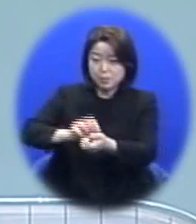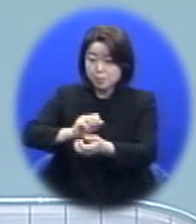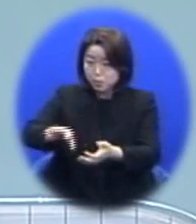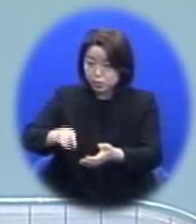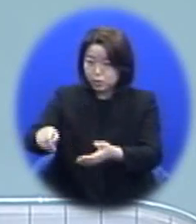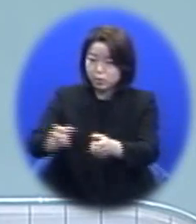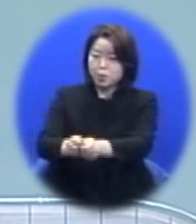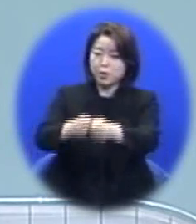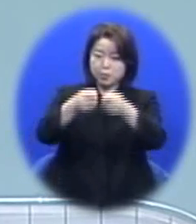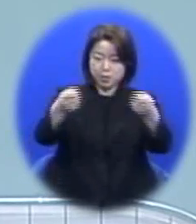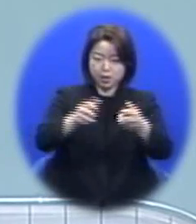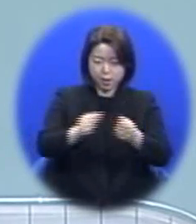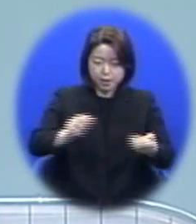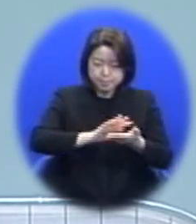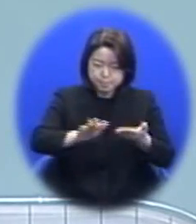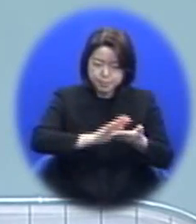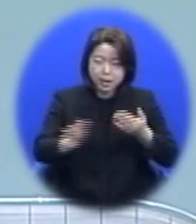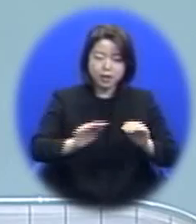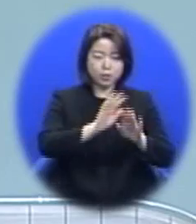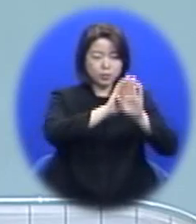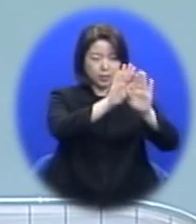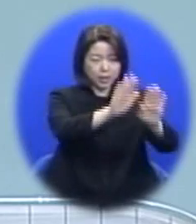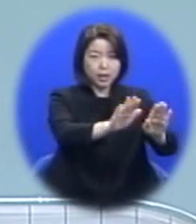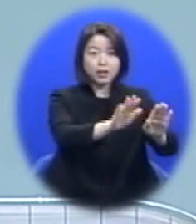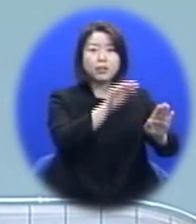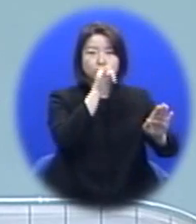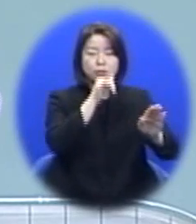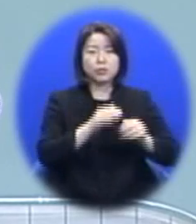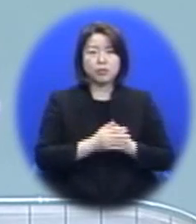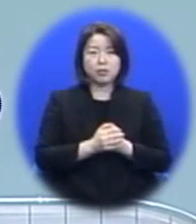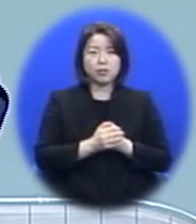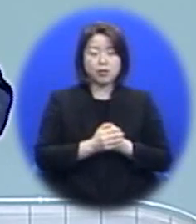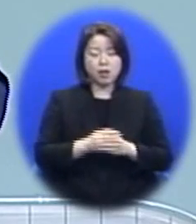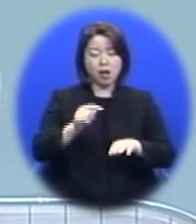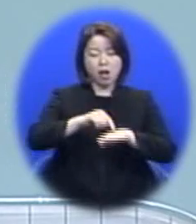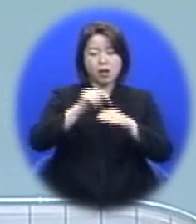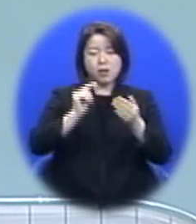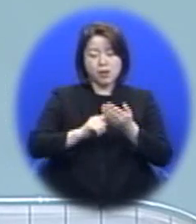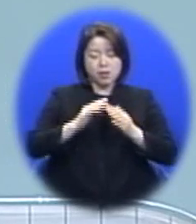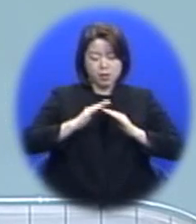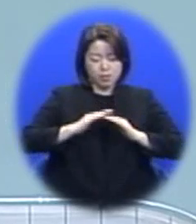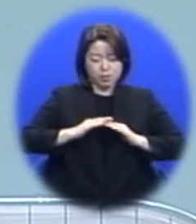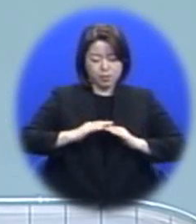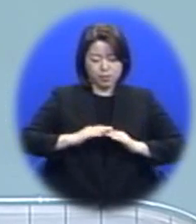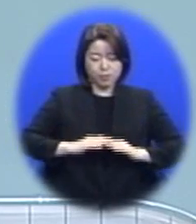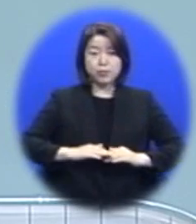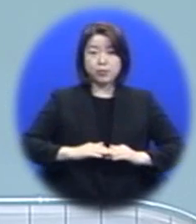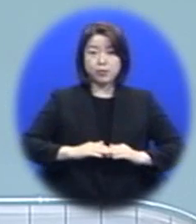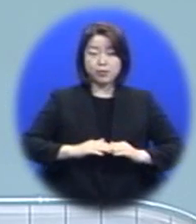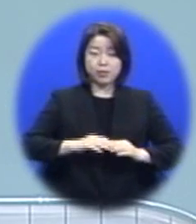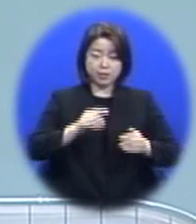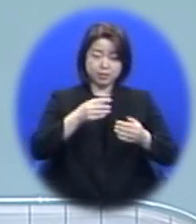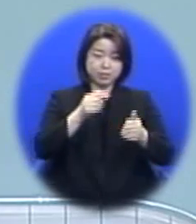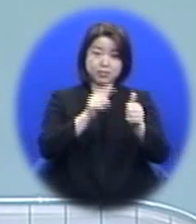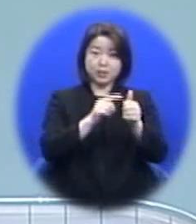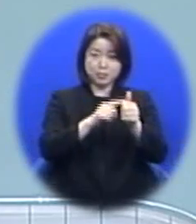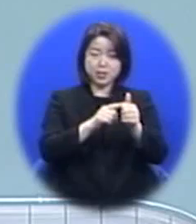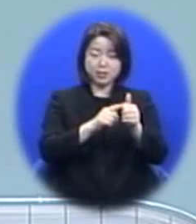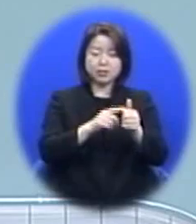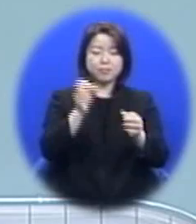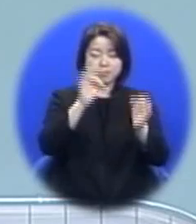그리고 화폭에다가 올려놓습니다. 마음이 좀 가라앉아서 들어온 세잔느는 자기